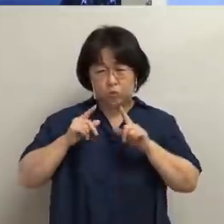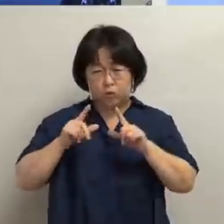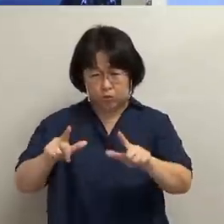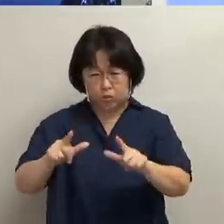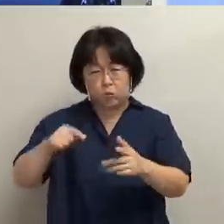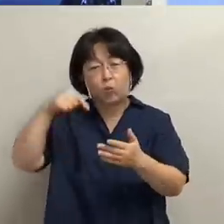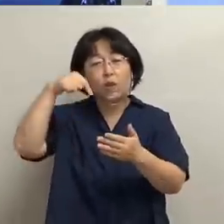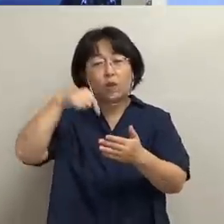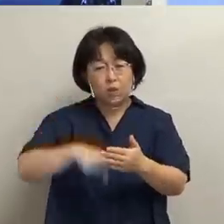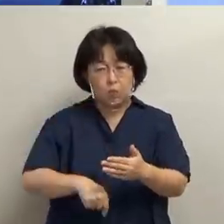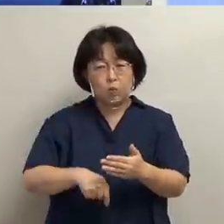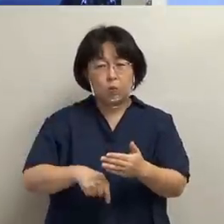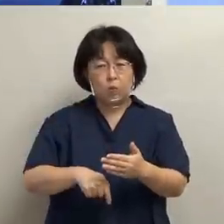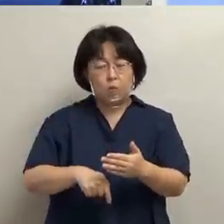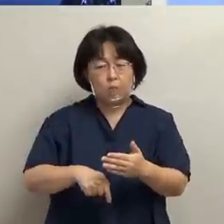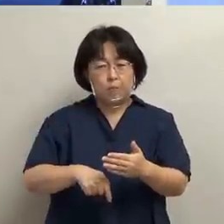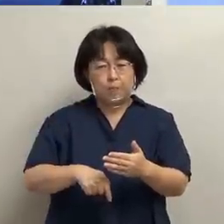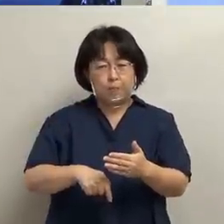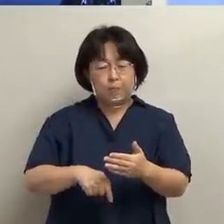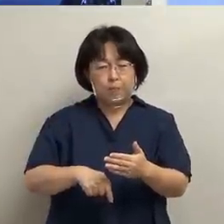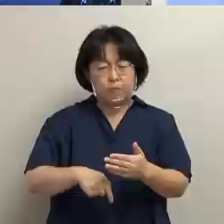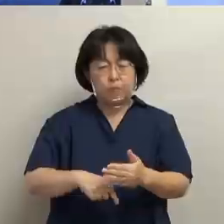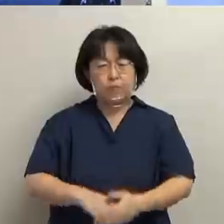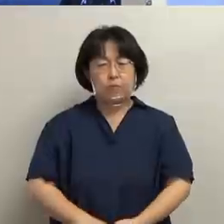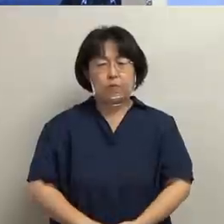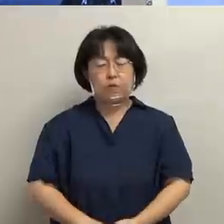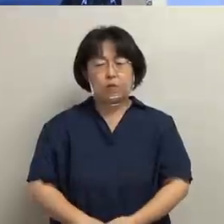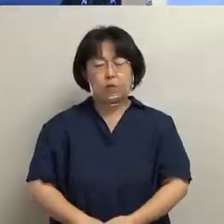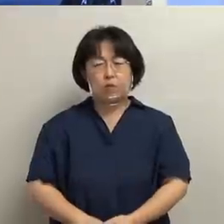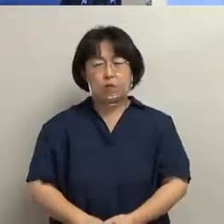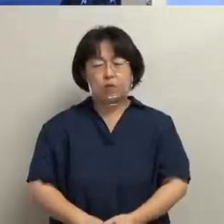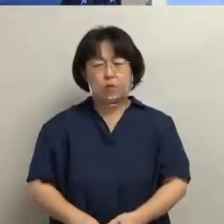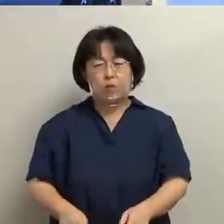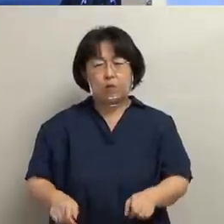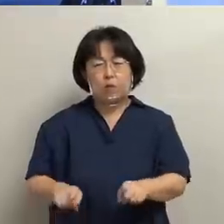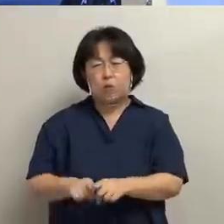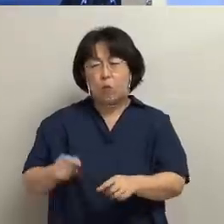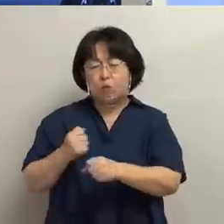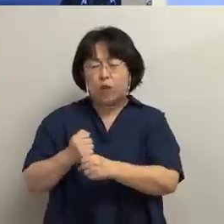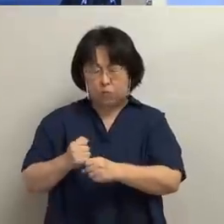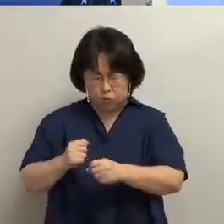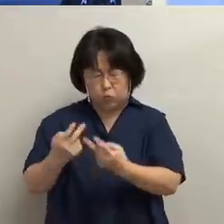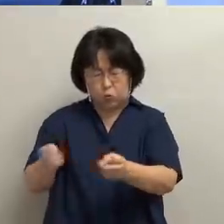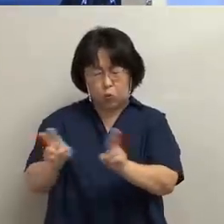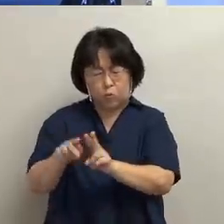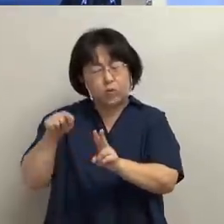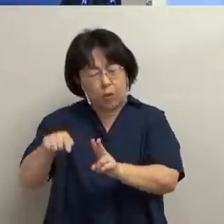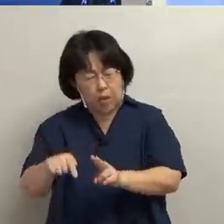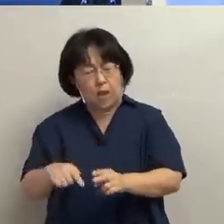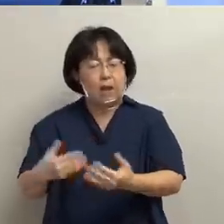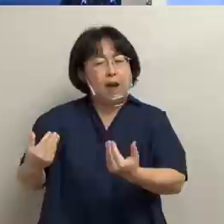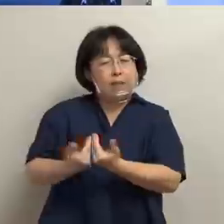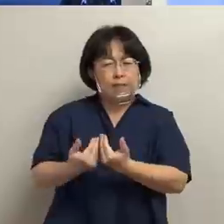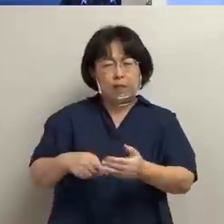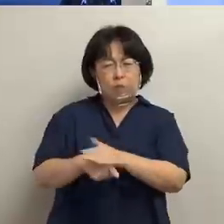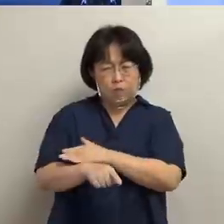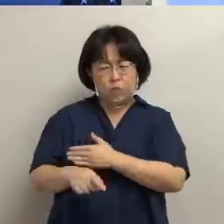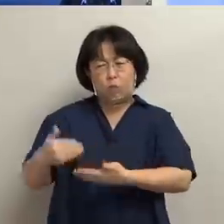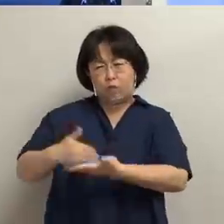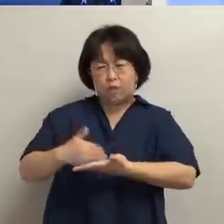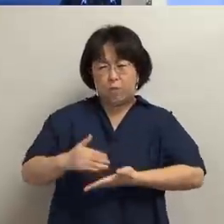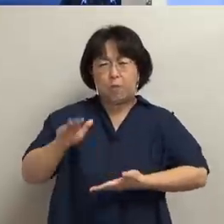あの防火や雨共産党の方からこの反対の理由について色々とお話があったんですけど